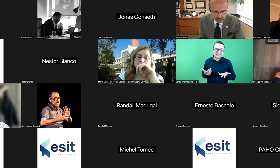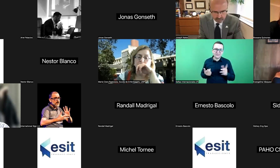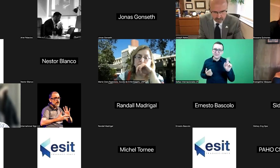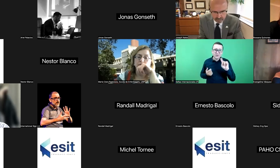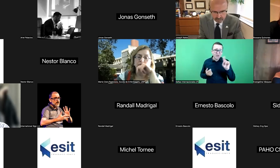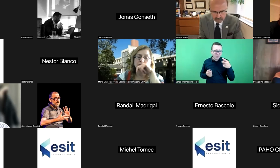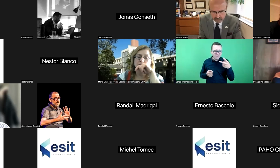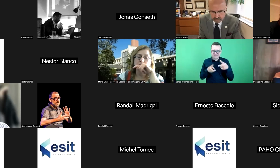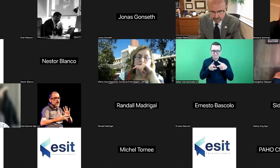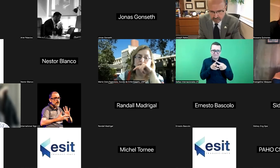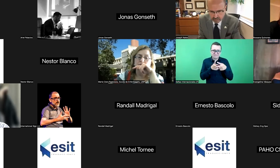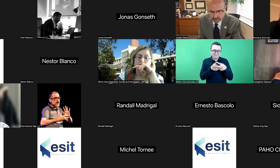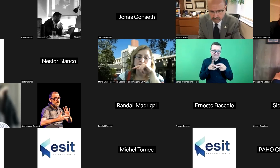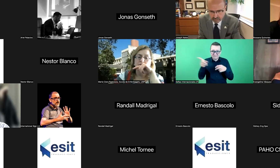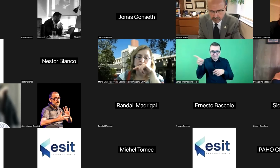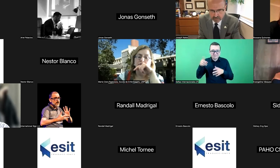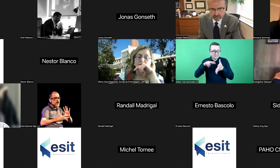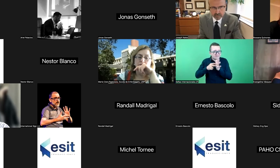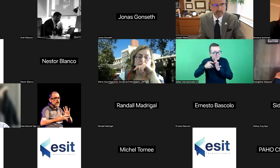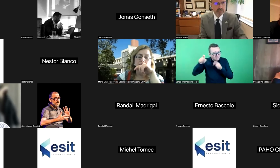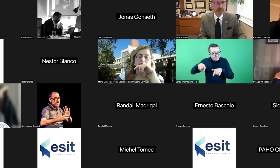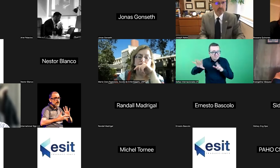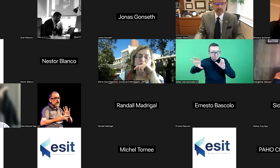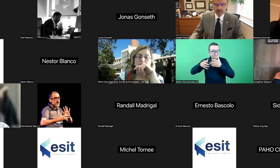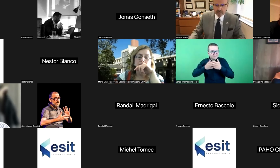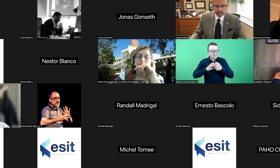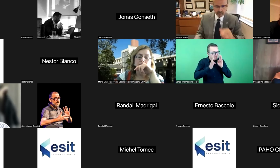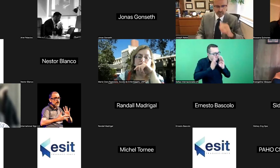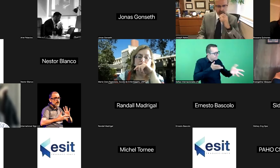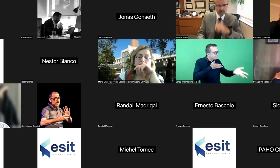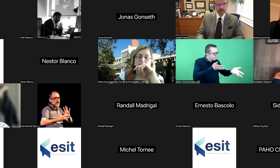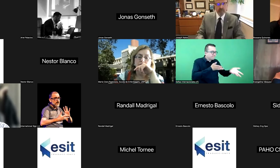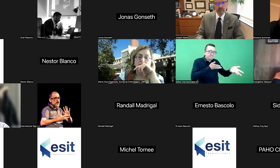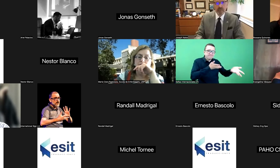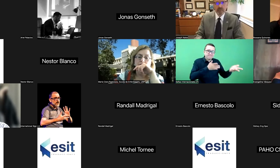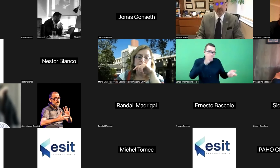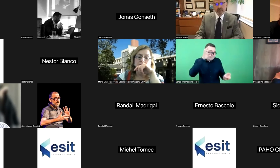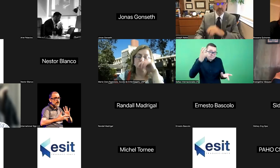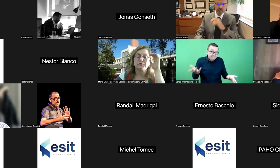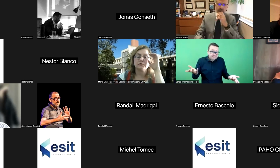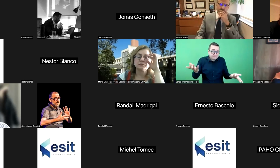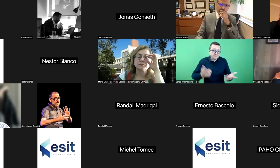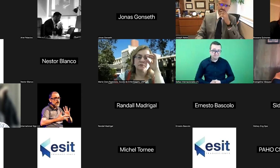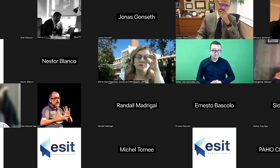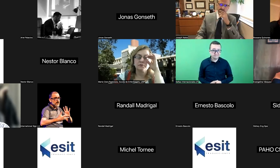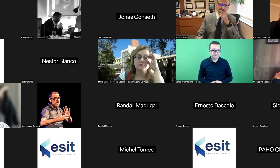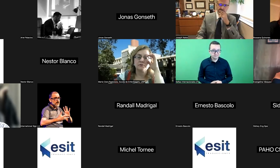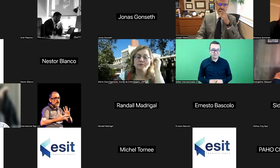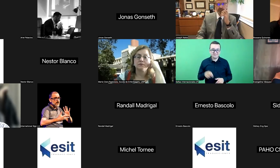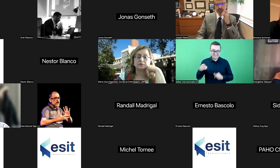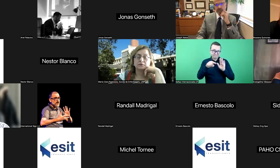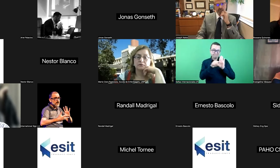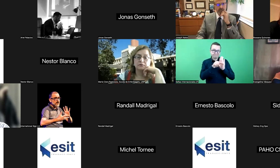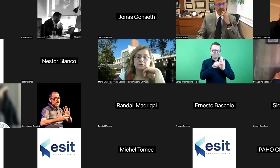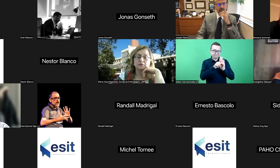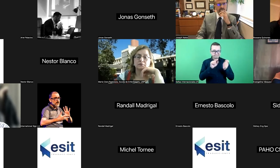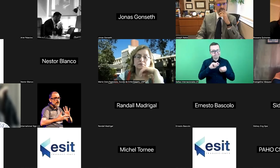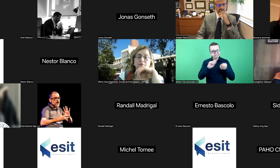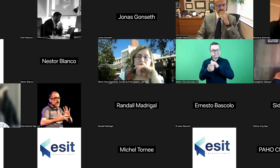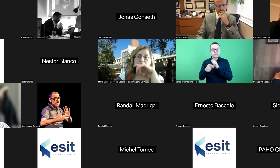On a besoin d'éprouver de l'empathie, d'avoir une écoute active. Maintenant, on va écouter un exemple positif. Nous